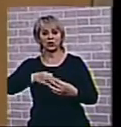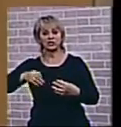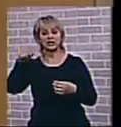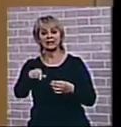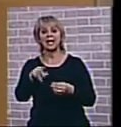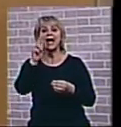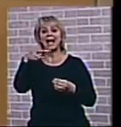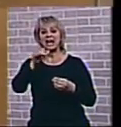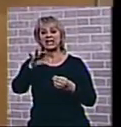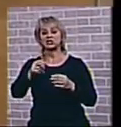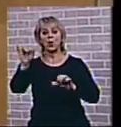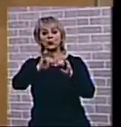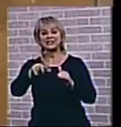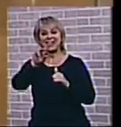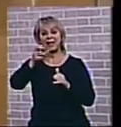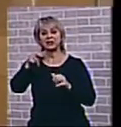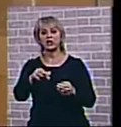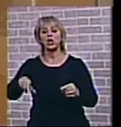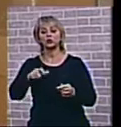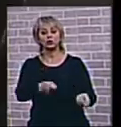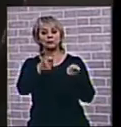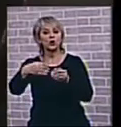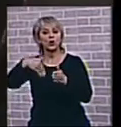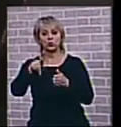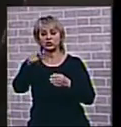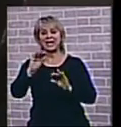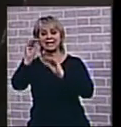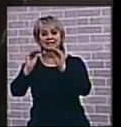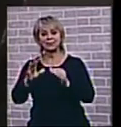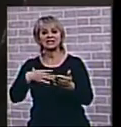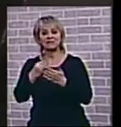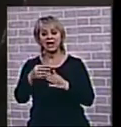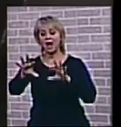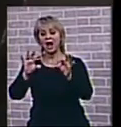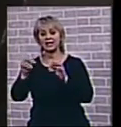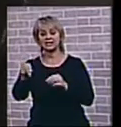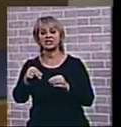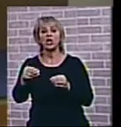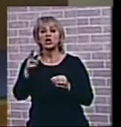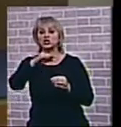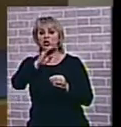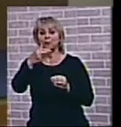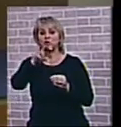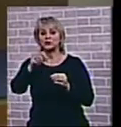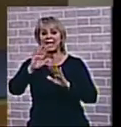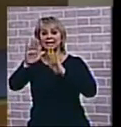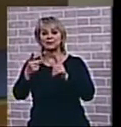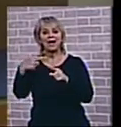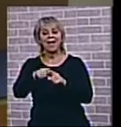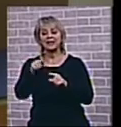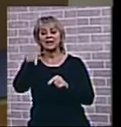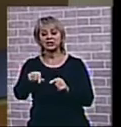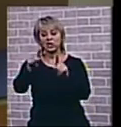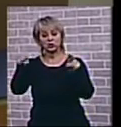– Калининградский музей янтаря на Дон привез одни из лучших экземпляров своей коллекции. Жемчужина экспозиции – вот этот